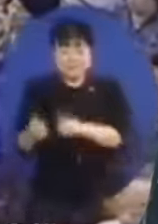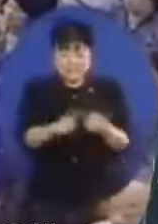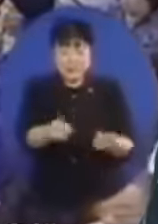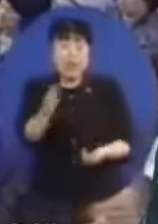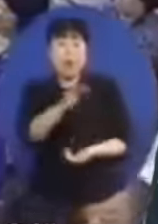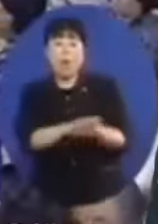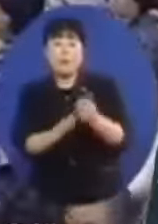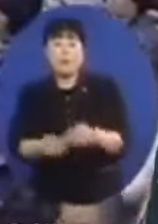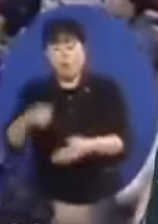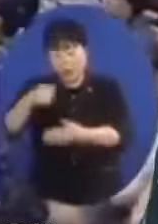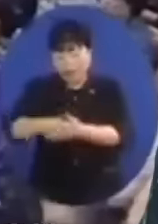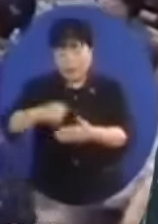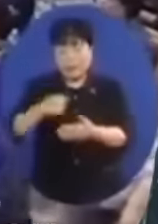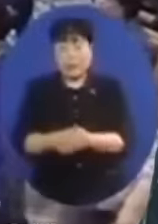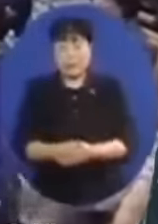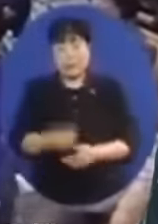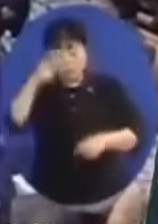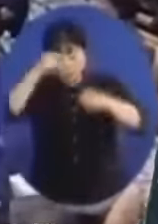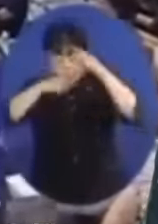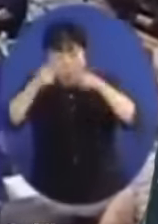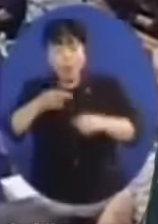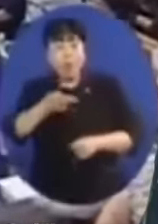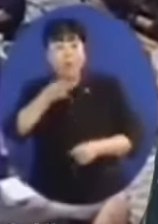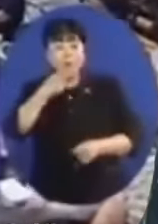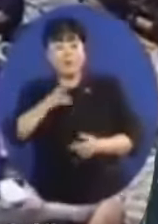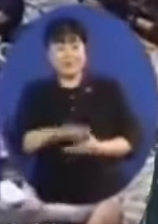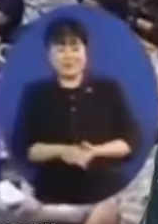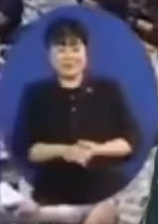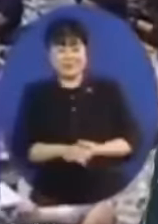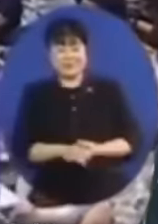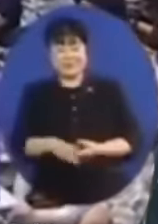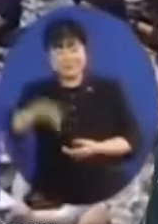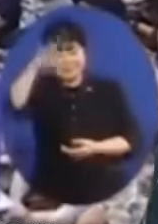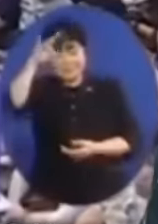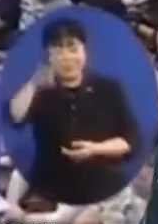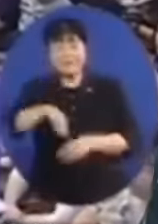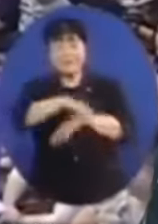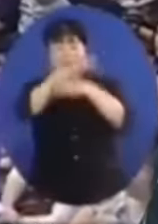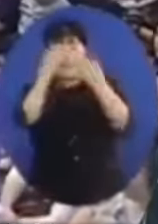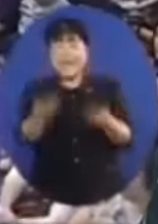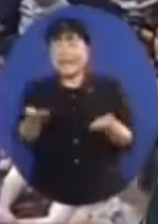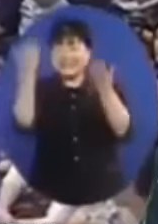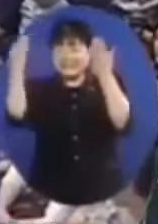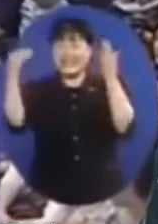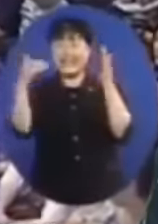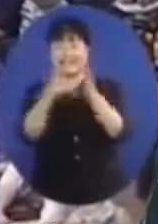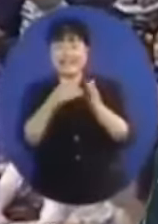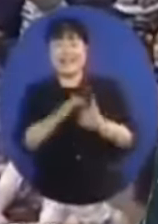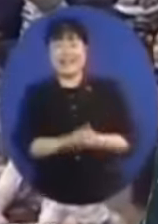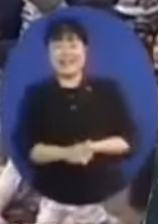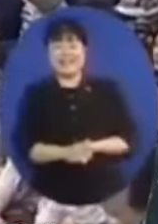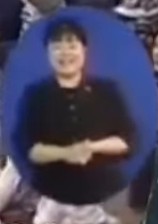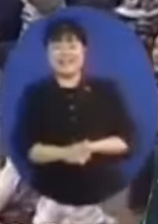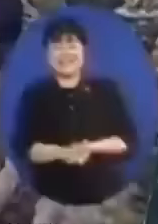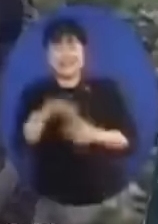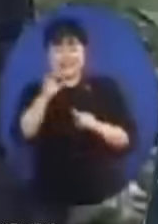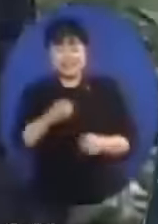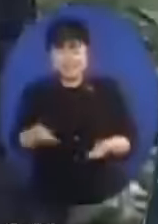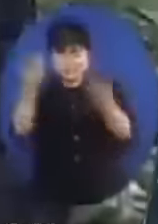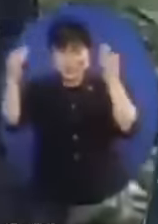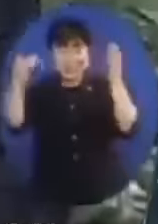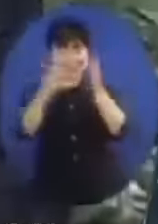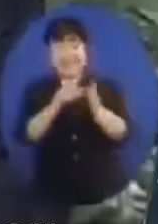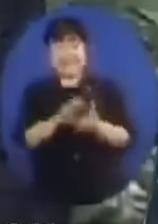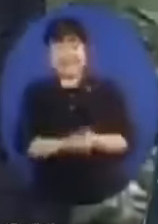없고 애통하는 것이나 고하는 것이나 아픈 것이 다시 있지 아니하리니 처음 것들이 다 지나갔으므라. 저주가